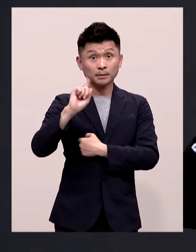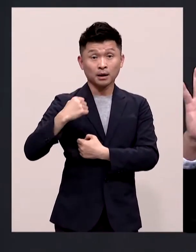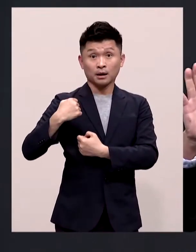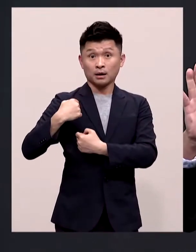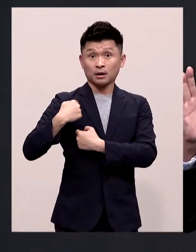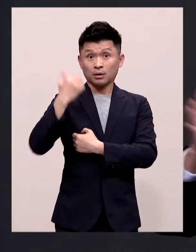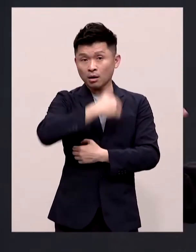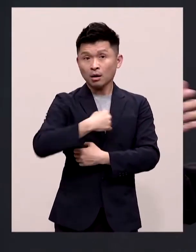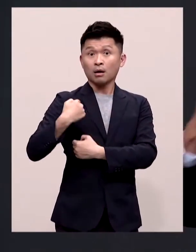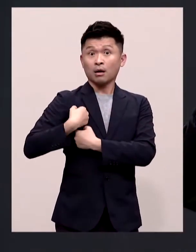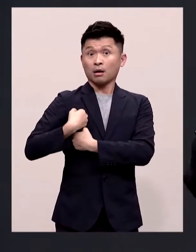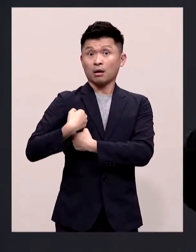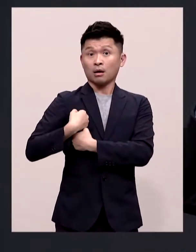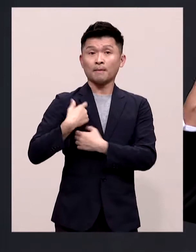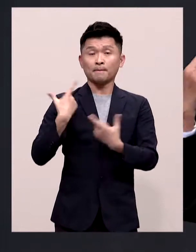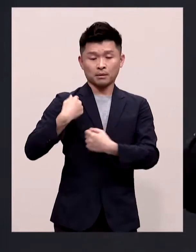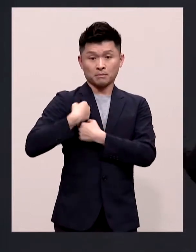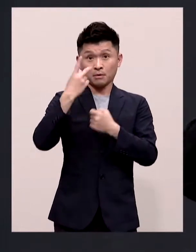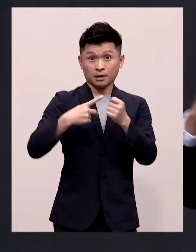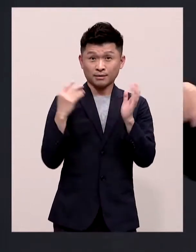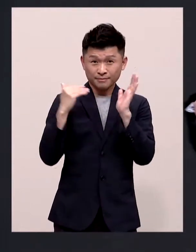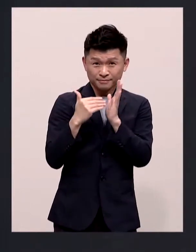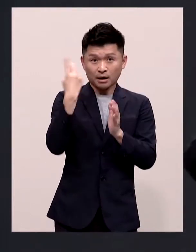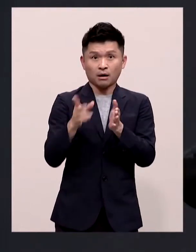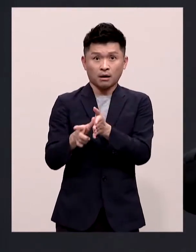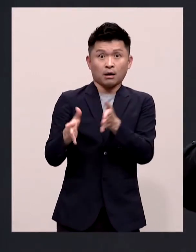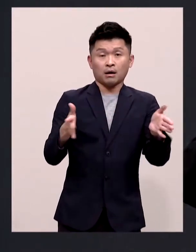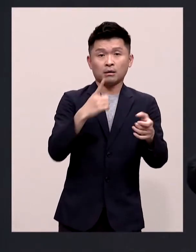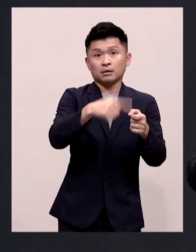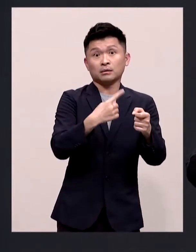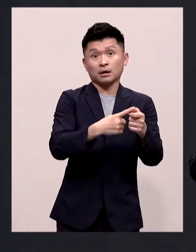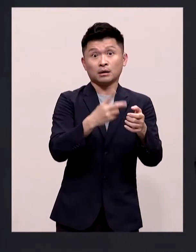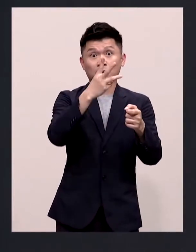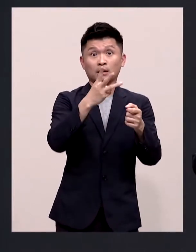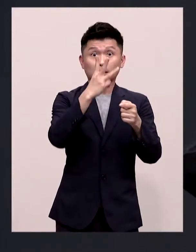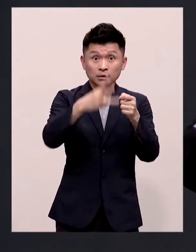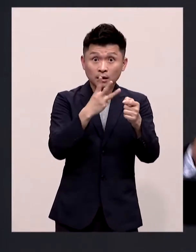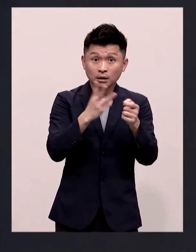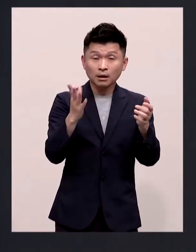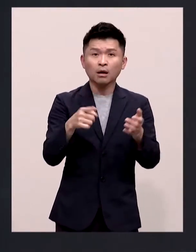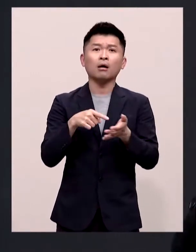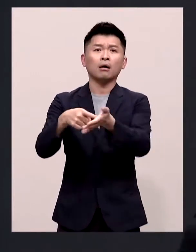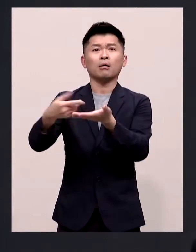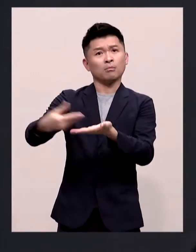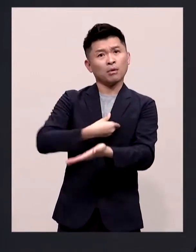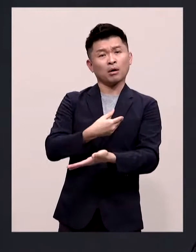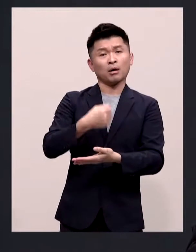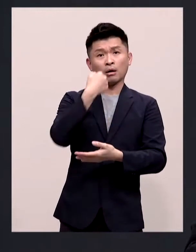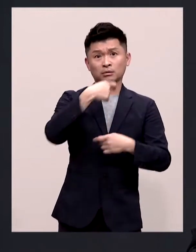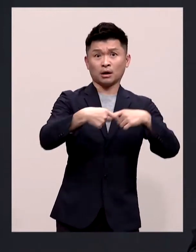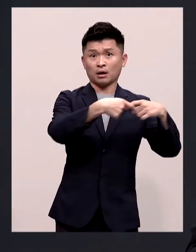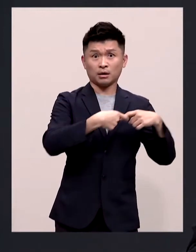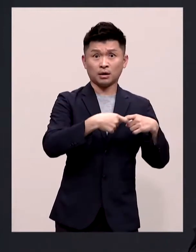無緣無故本來做兩當兵要提供我 再做一當兵這樣 要跟他討論 要然我們台人的版